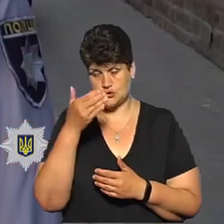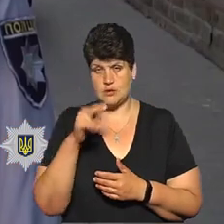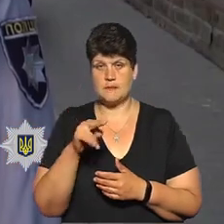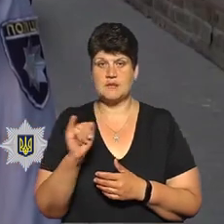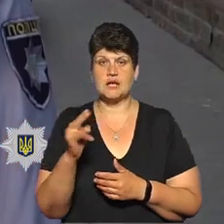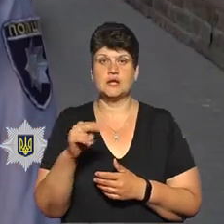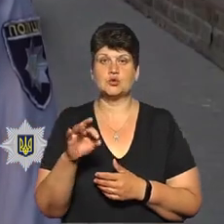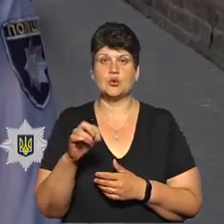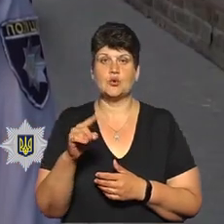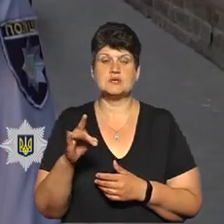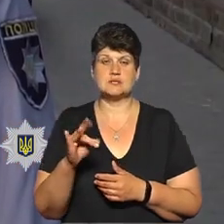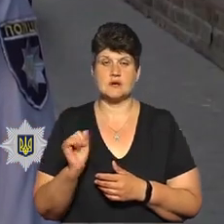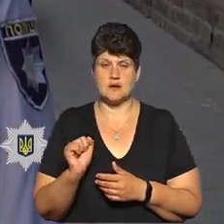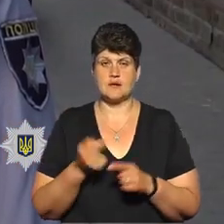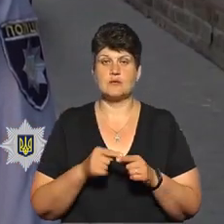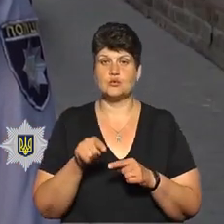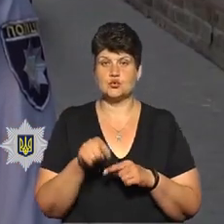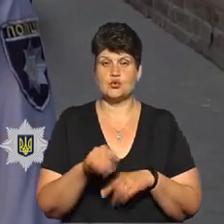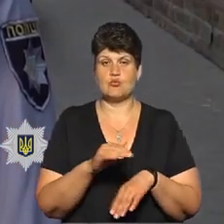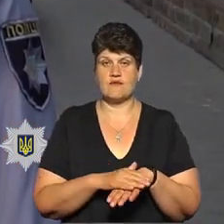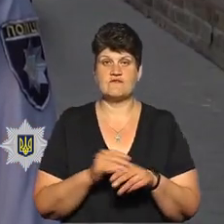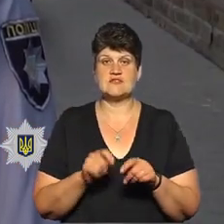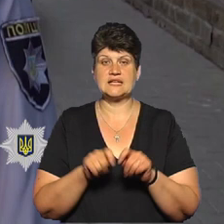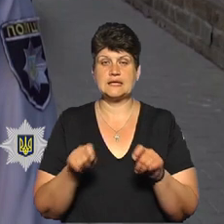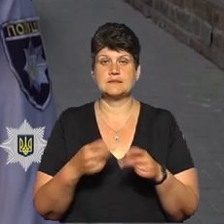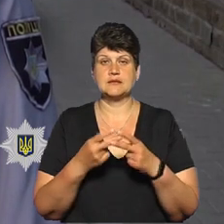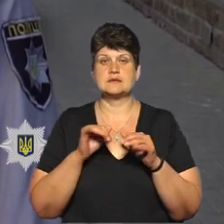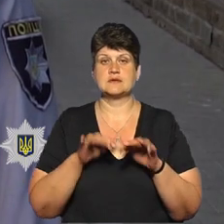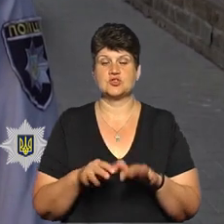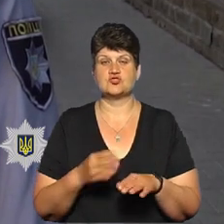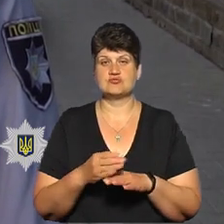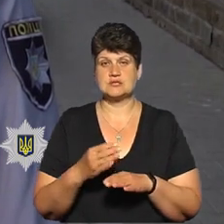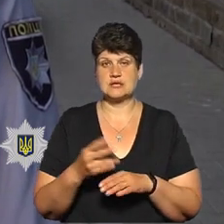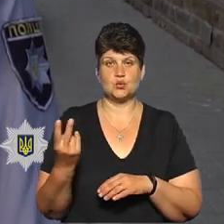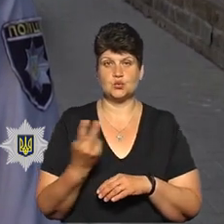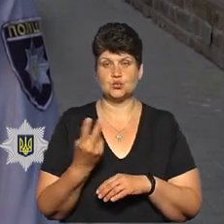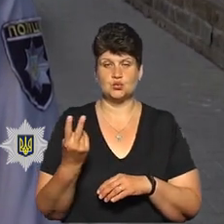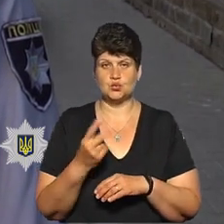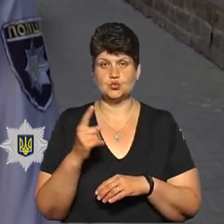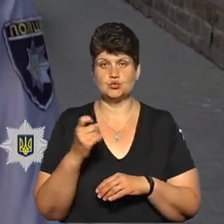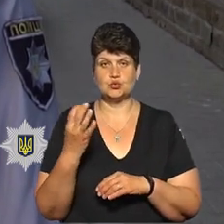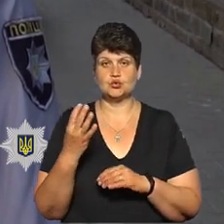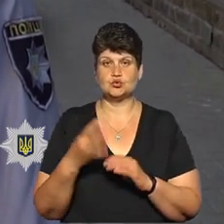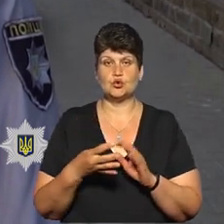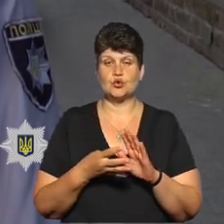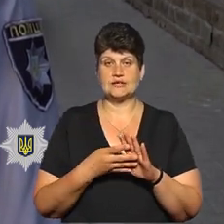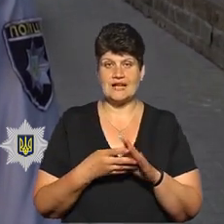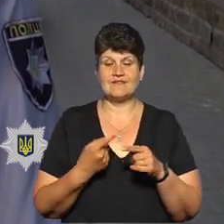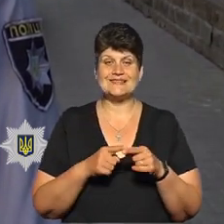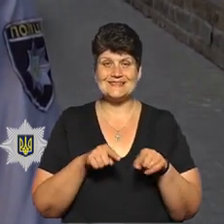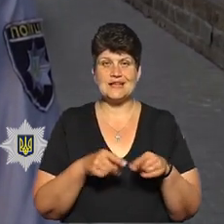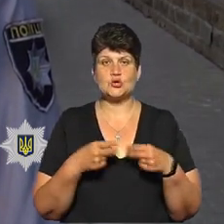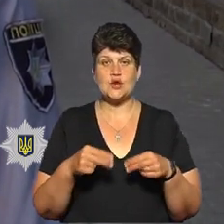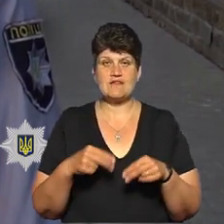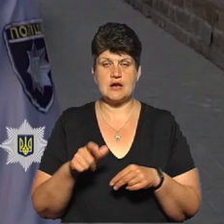Буняк. Факту відкрите кримінальне провадження за частиною 2 статті 149 – це торгівля людьми, чотирьом